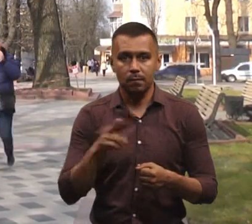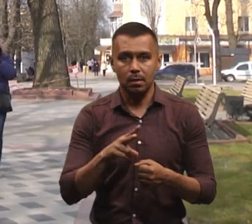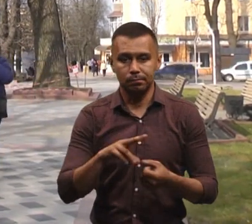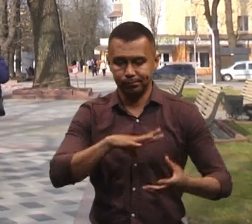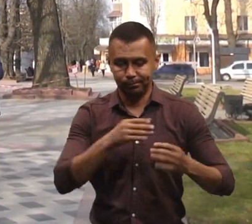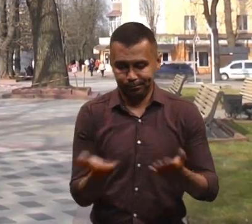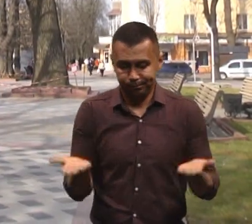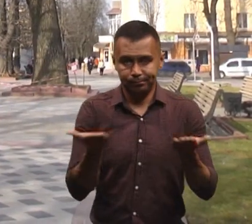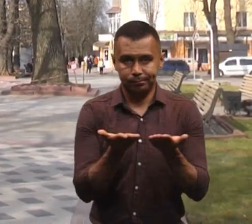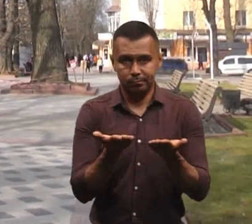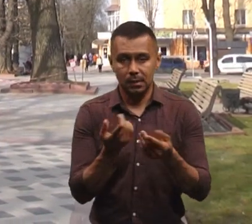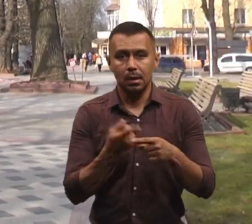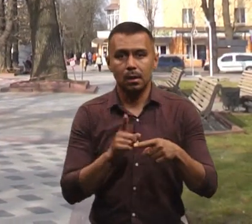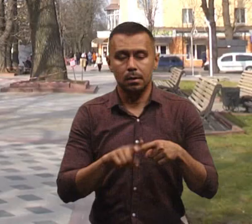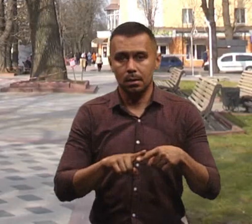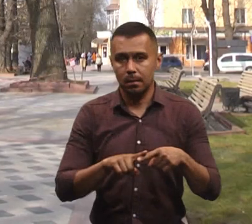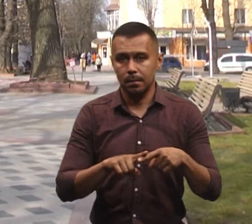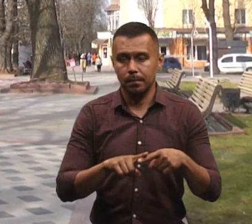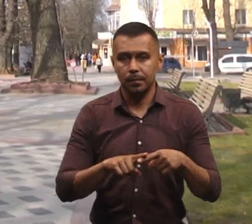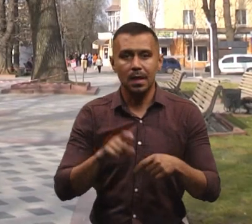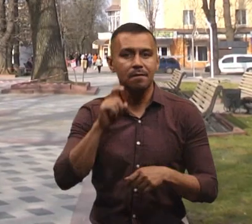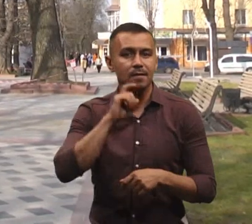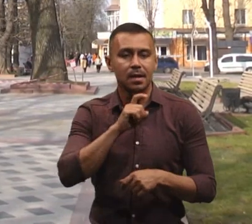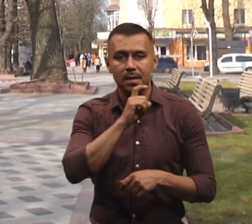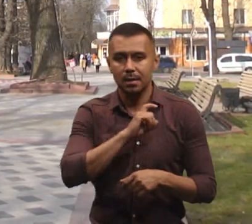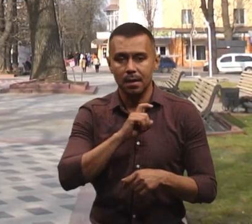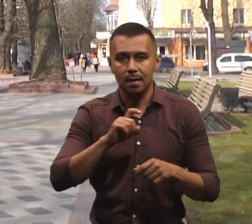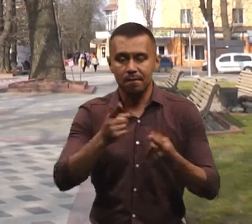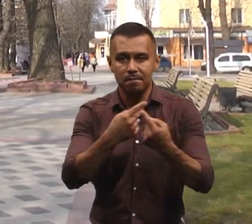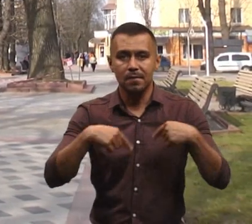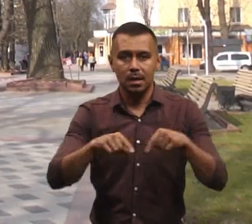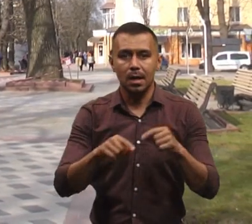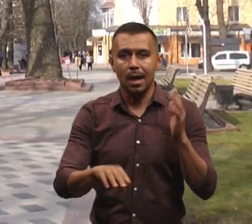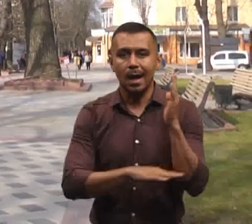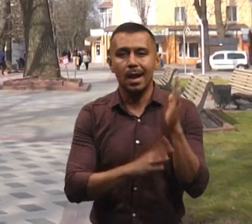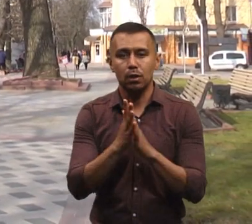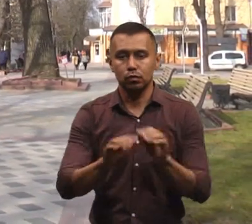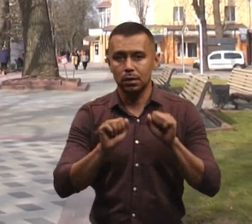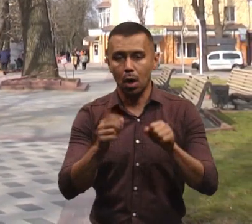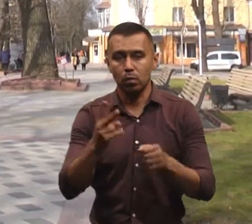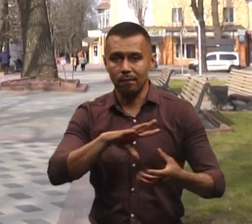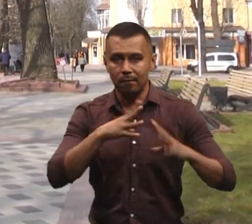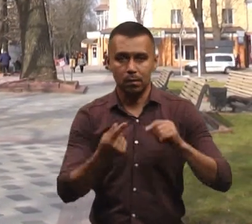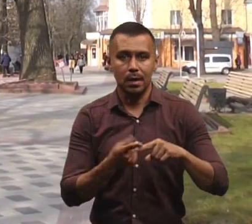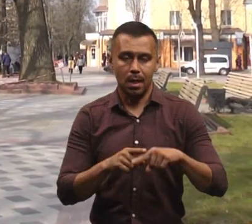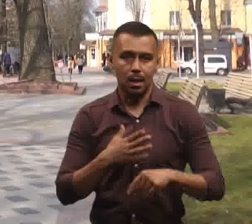висновки. Перший висновок – це від Вінницька філія «Лісозахист», лісники, і другий висновок – це